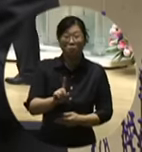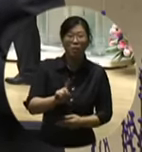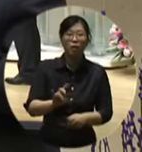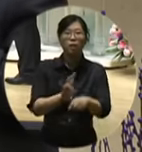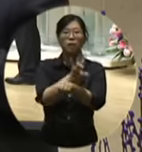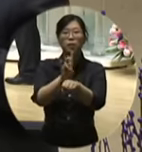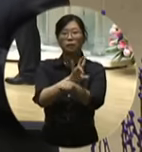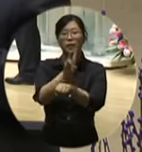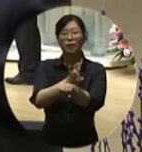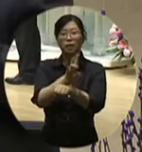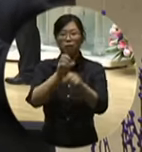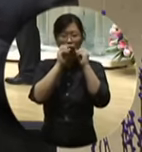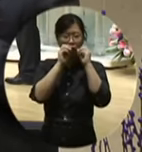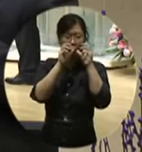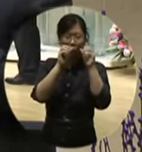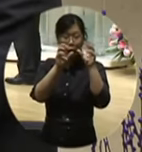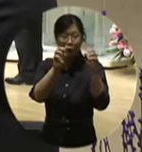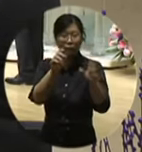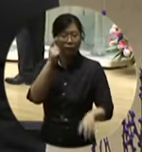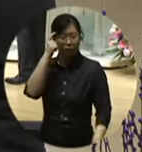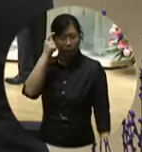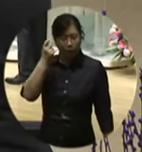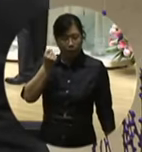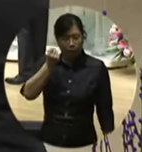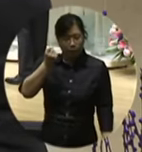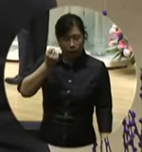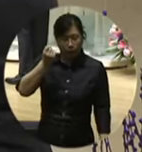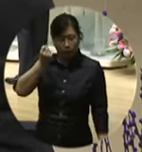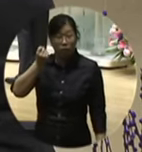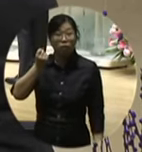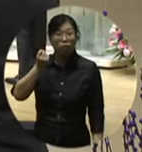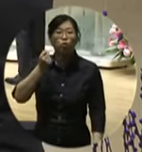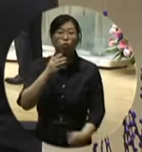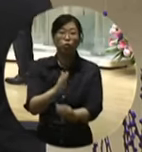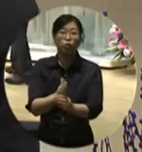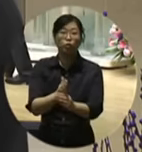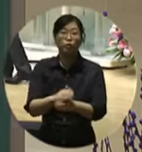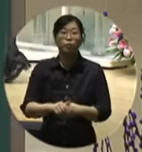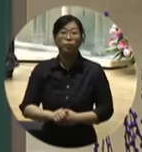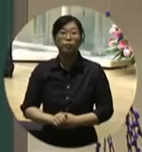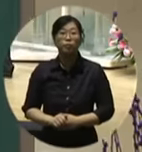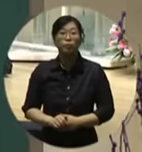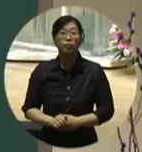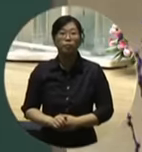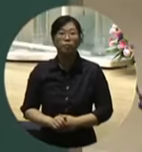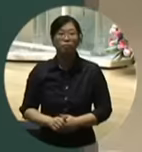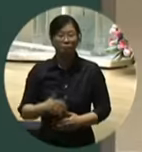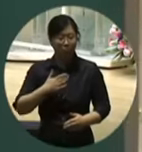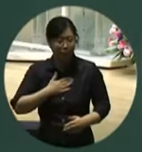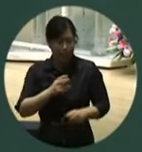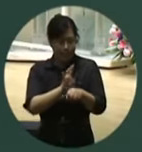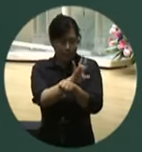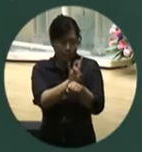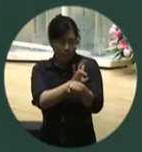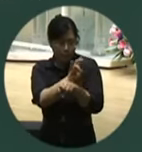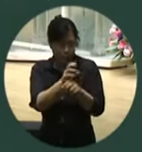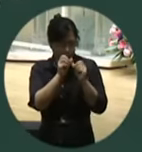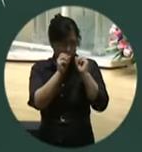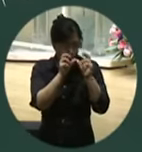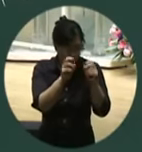24시 전도 생각 늘 선교 생각했습니다. So 24 hours a day I constantly think about evangelism and mission. 예, 하루도